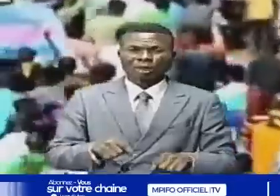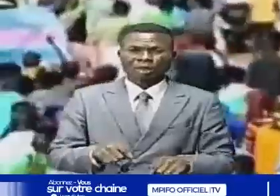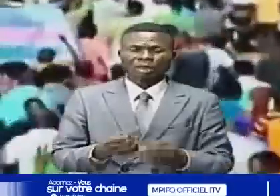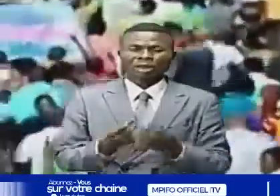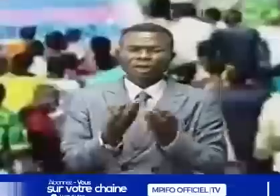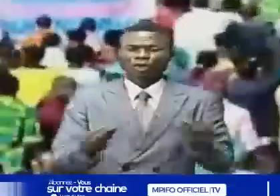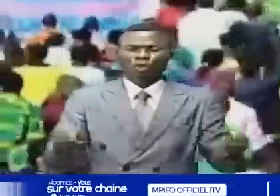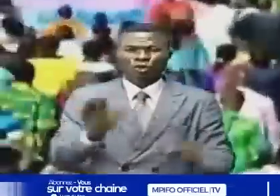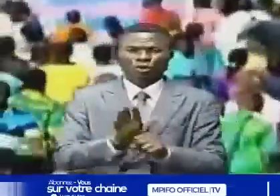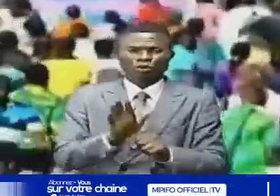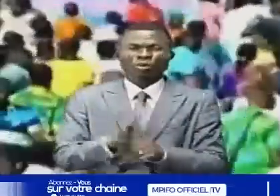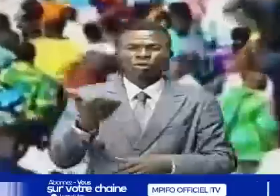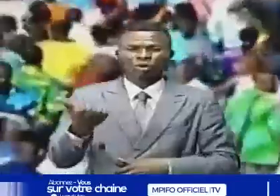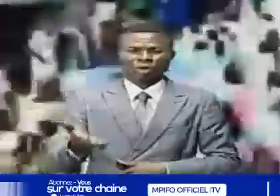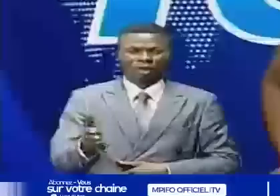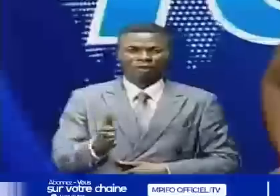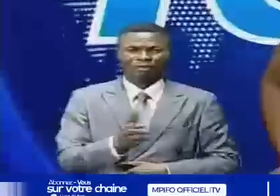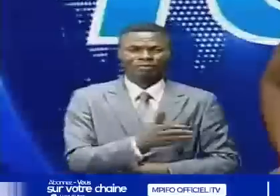fruits.